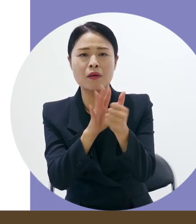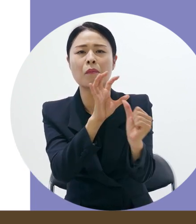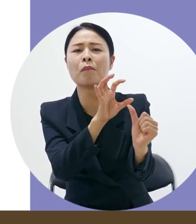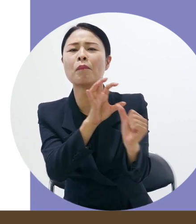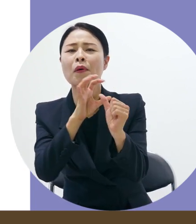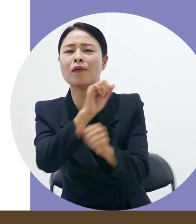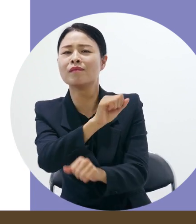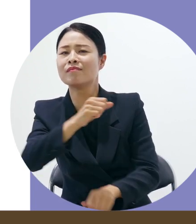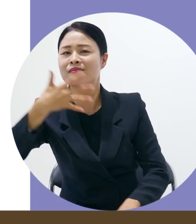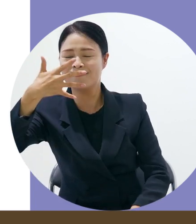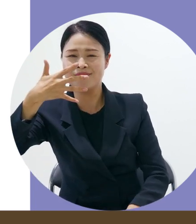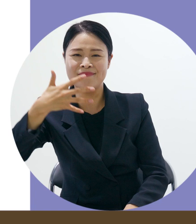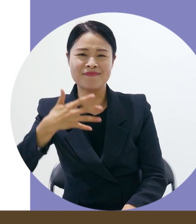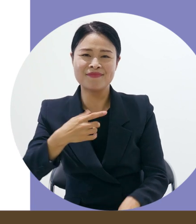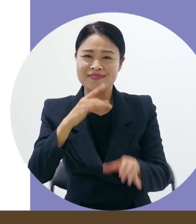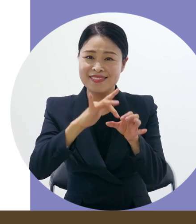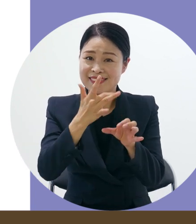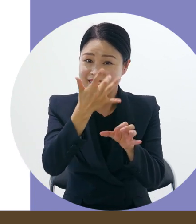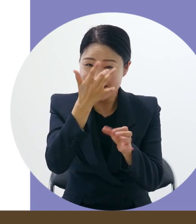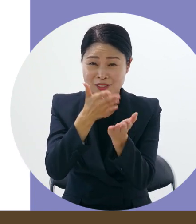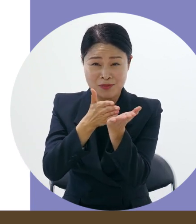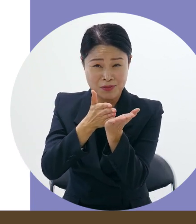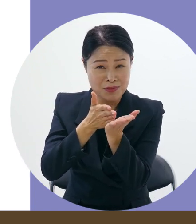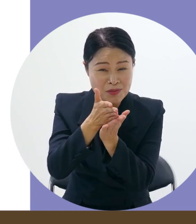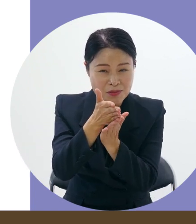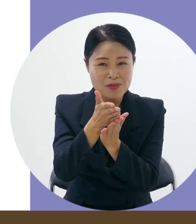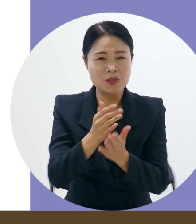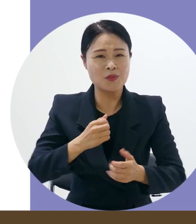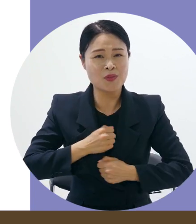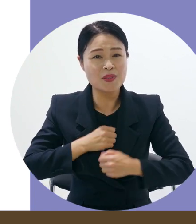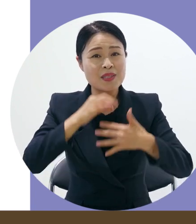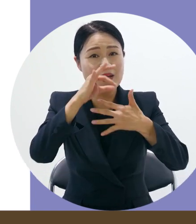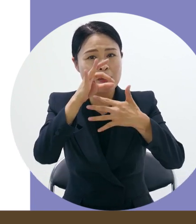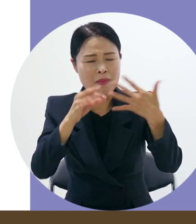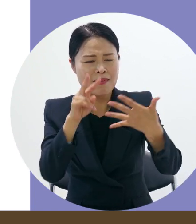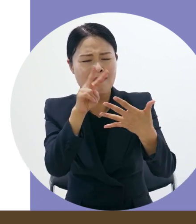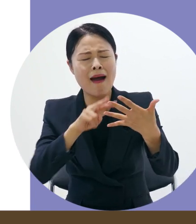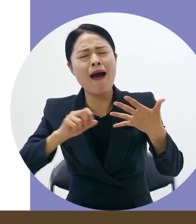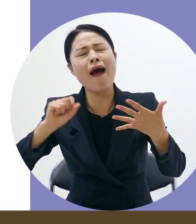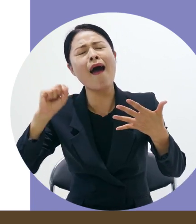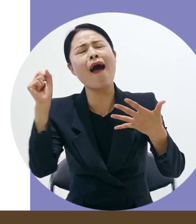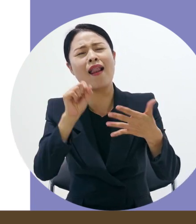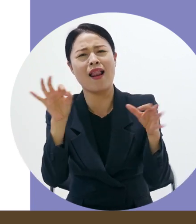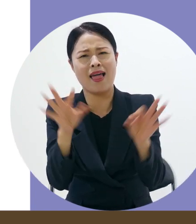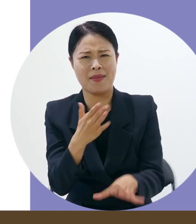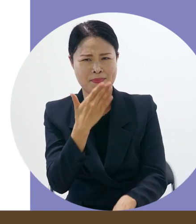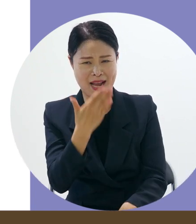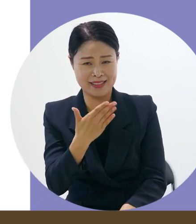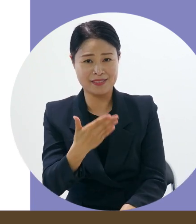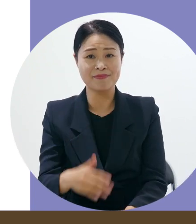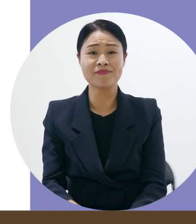관리용품의 사용상의 주의사항을 쉽게 알아볼 수 있어 등이 있습니다.